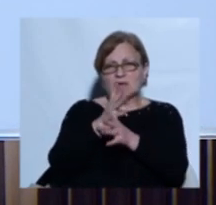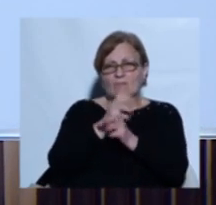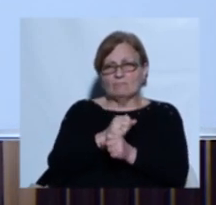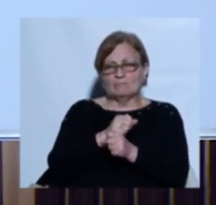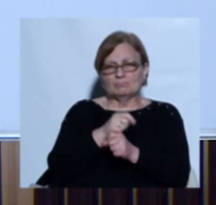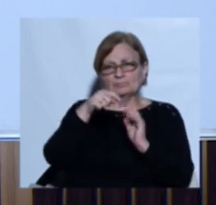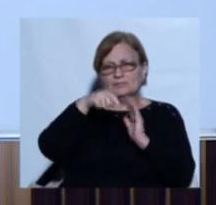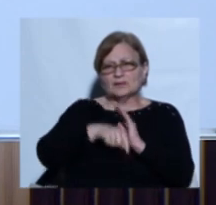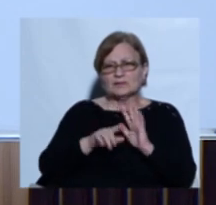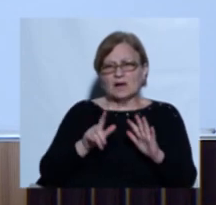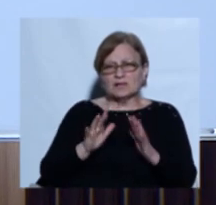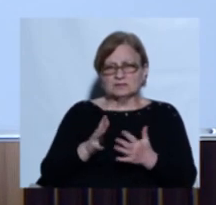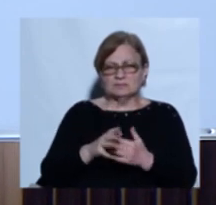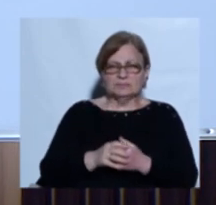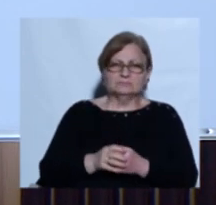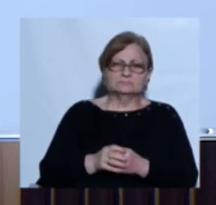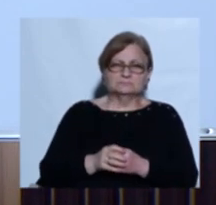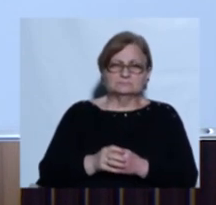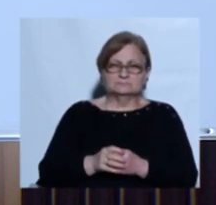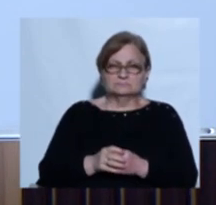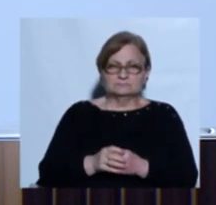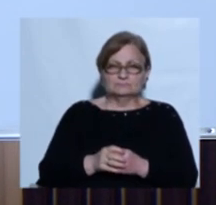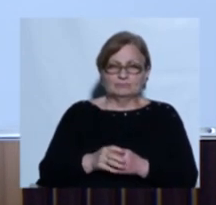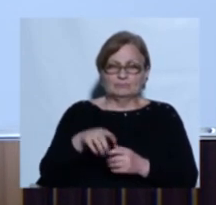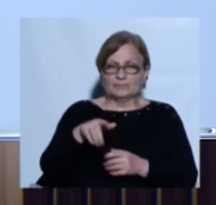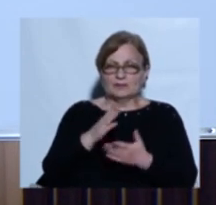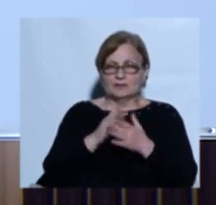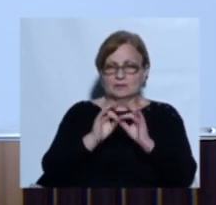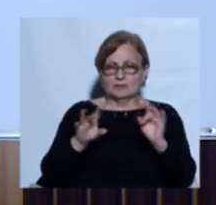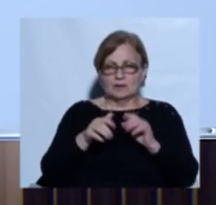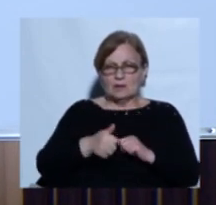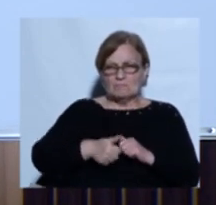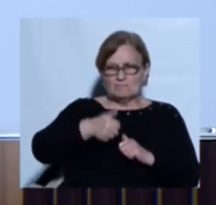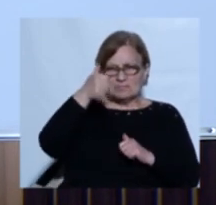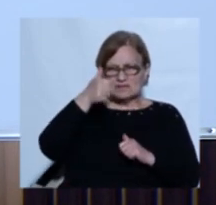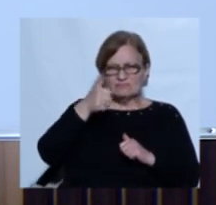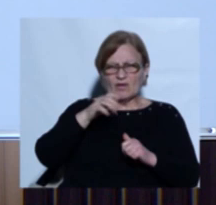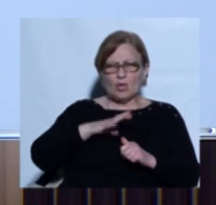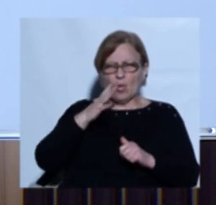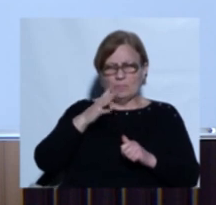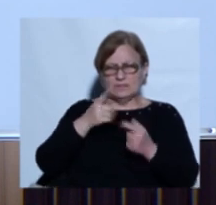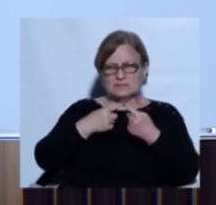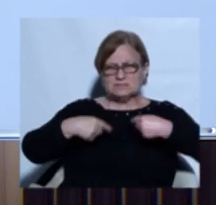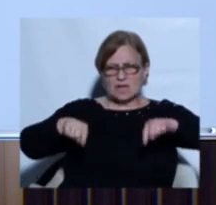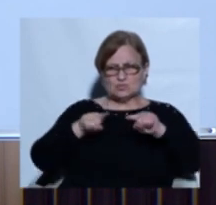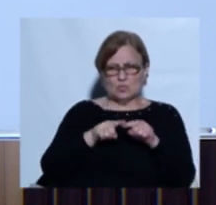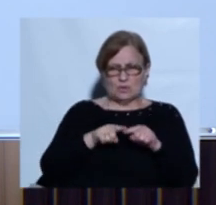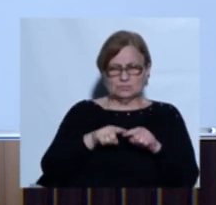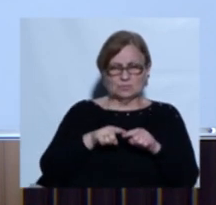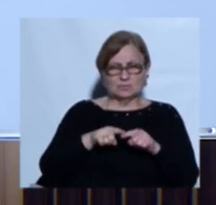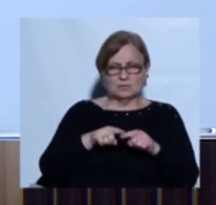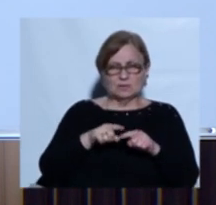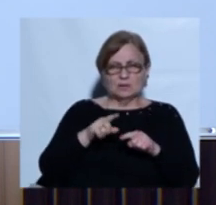რა ხდება ნაწარმოებში. აქ აღწერილია პირველყოფილი საზოგადოება, სადაც, როგორც